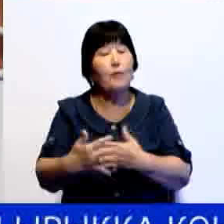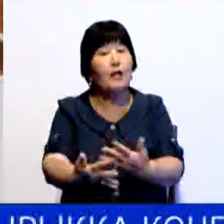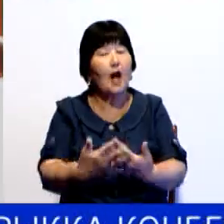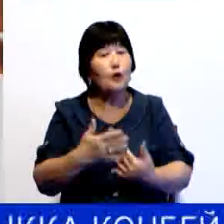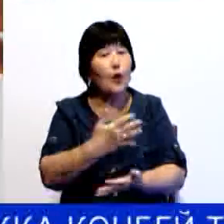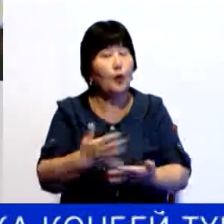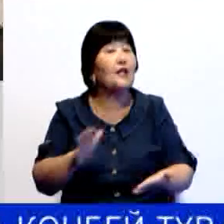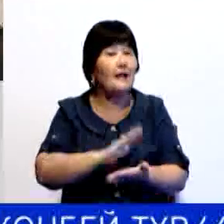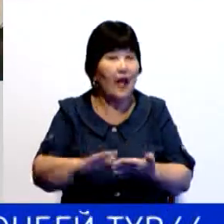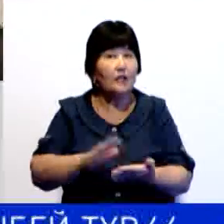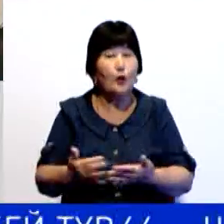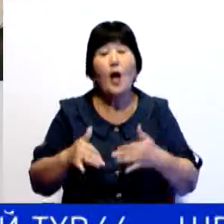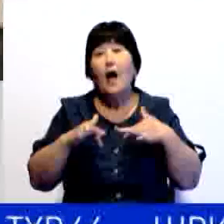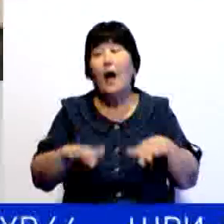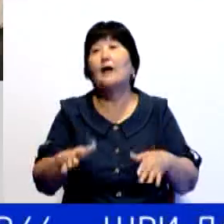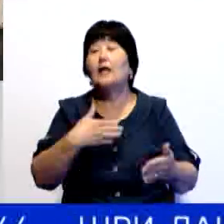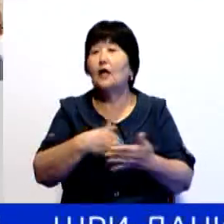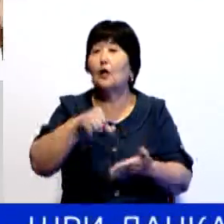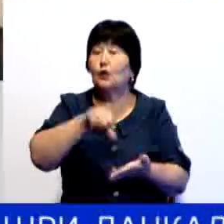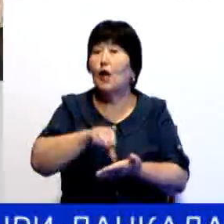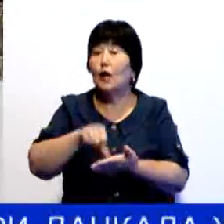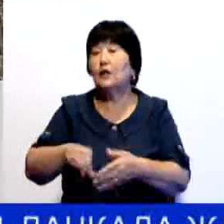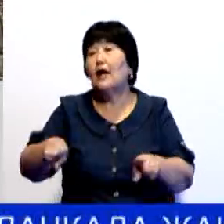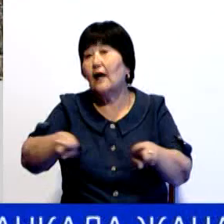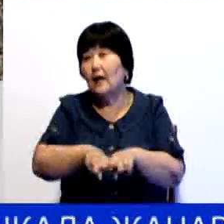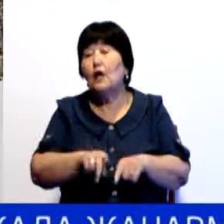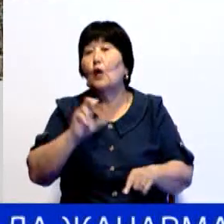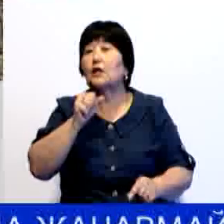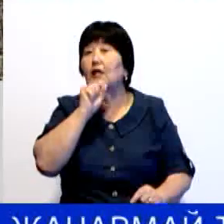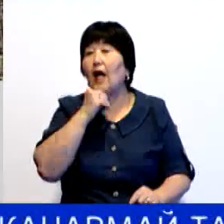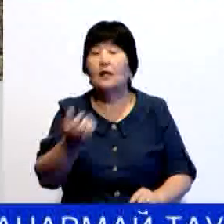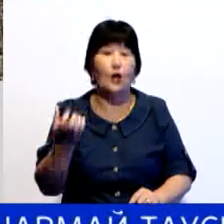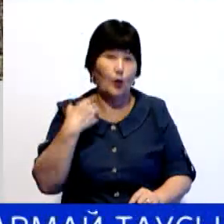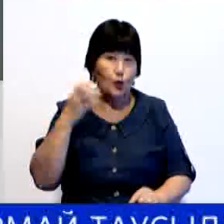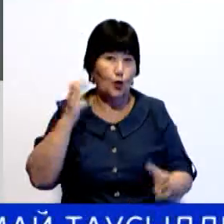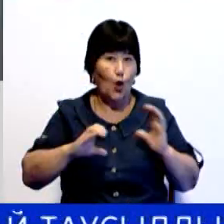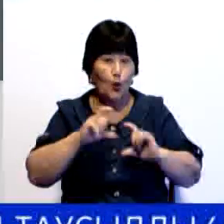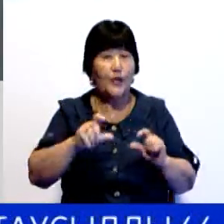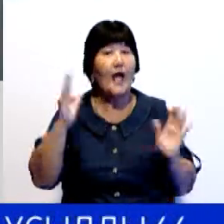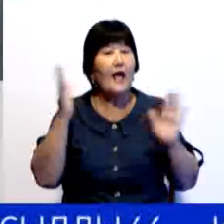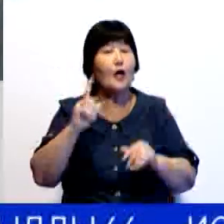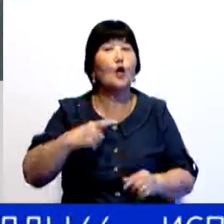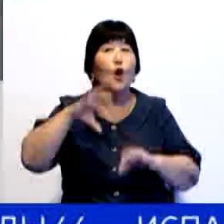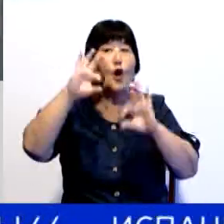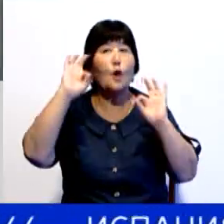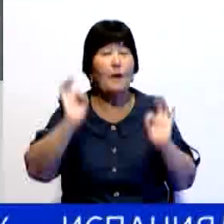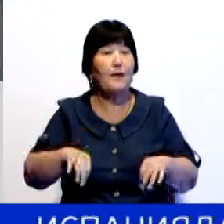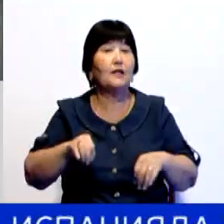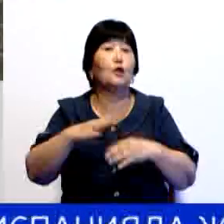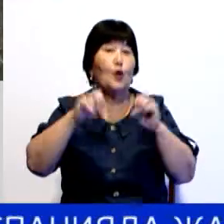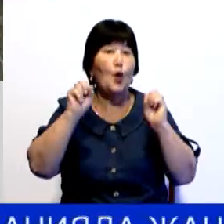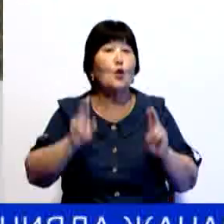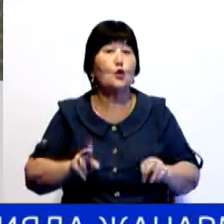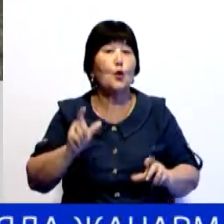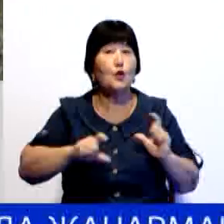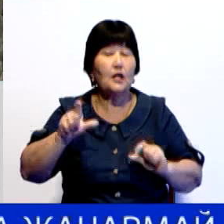құралдарын тазалау. Акцияға ерікті түрде қатысушылардың қатарында Қорқыт Ата атындағы Қызылорда университетінің экология мамандығының студенттері бар.